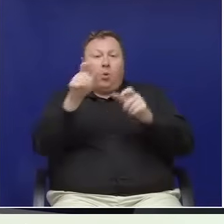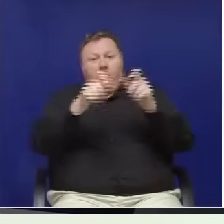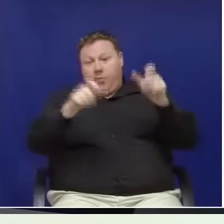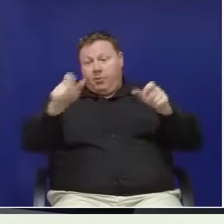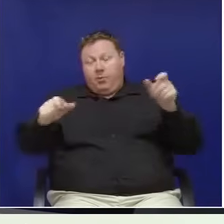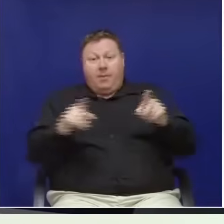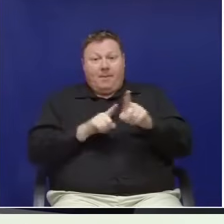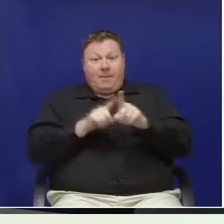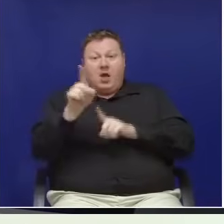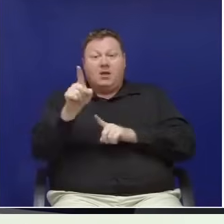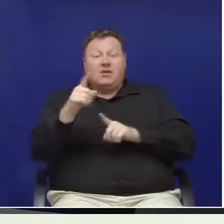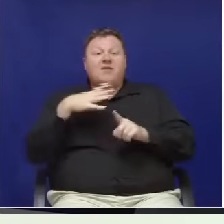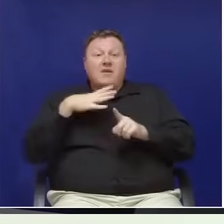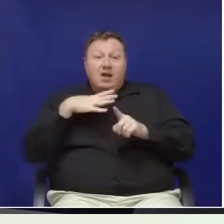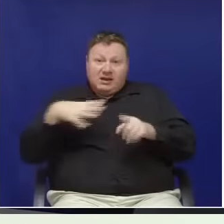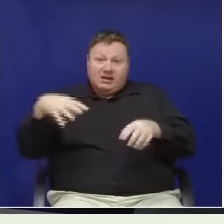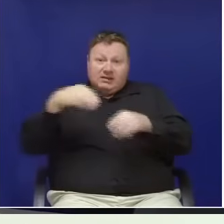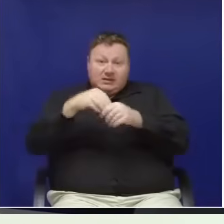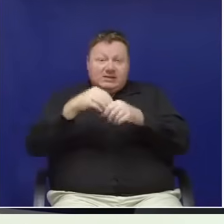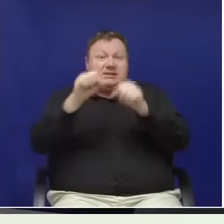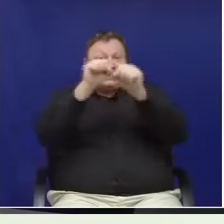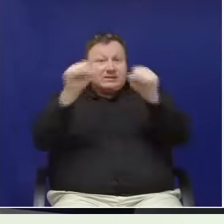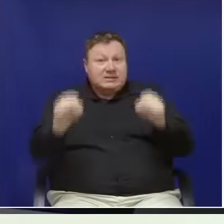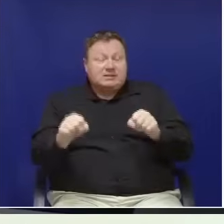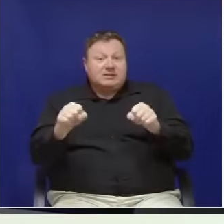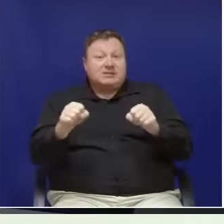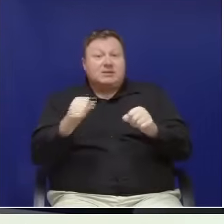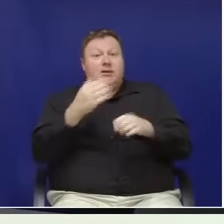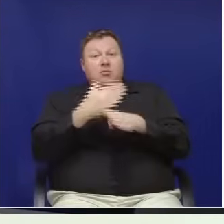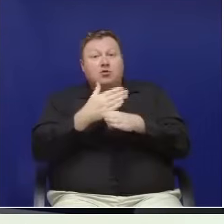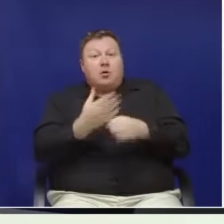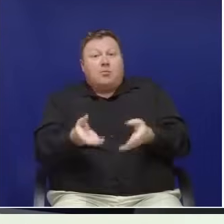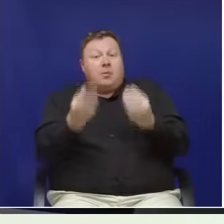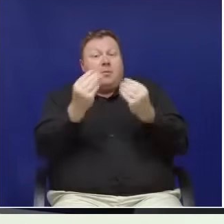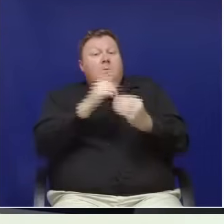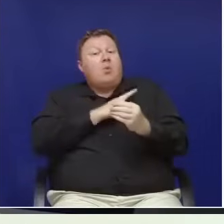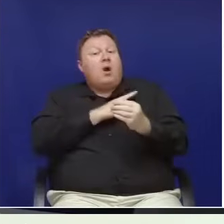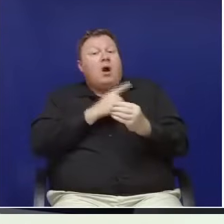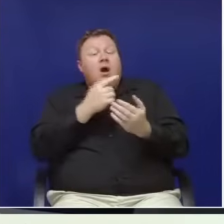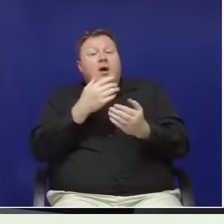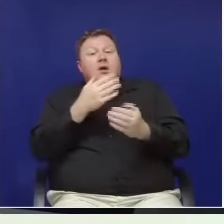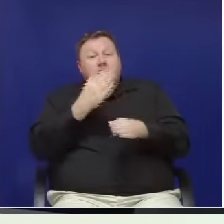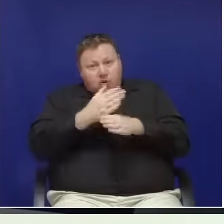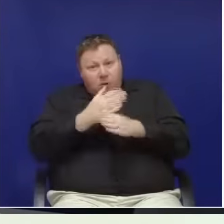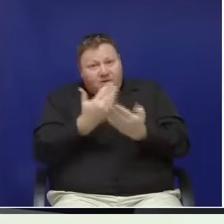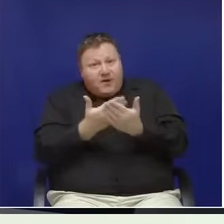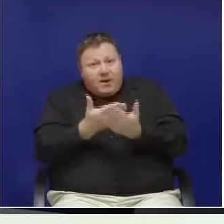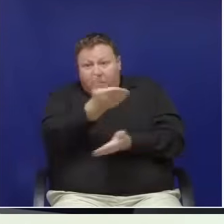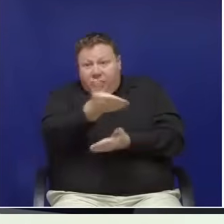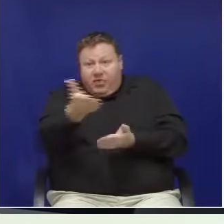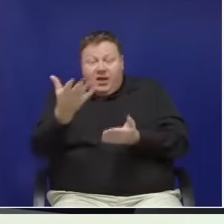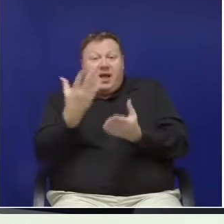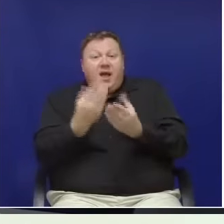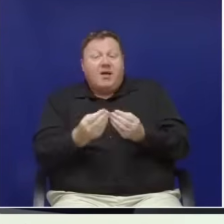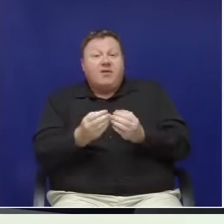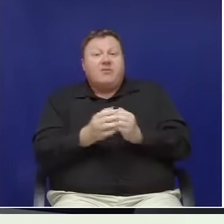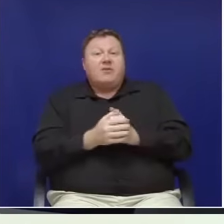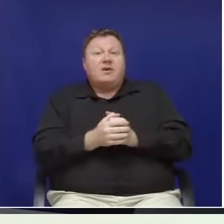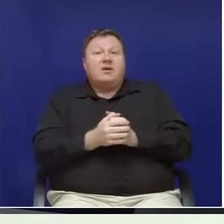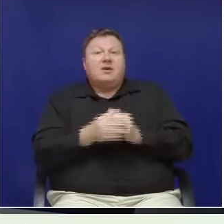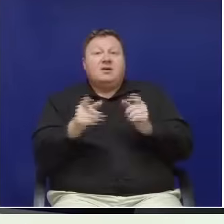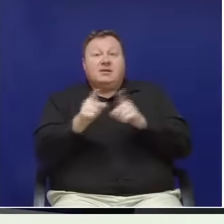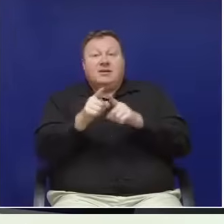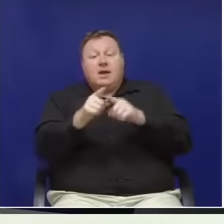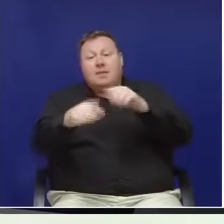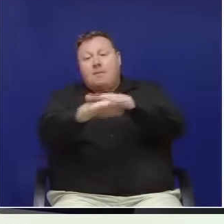vakatures wat beskikbaar is. Ons sit veral op lae vlakke wat ons 'n probleem het wat te